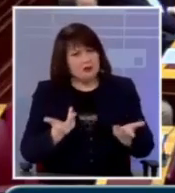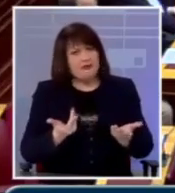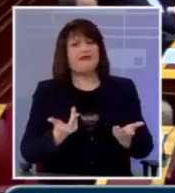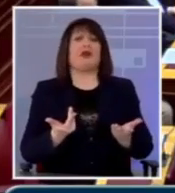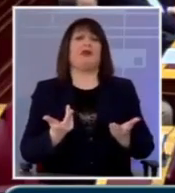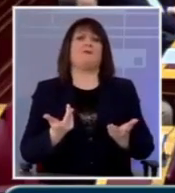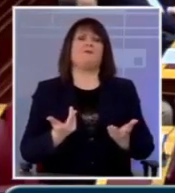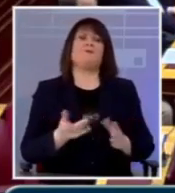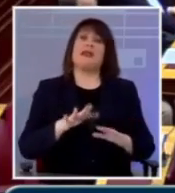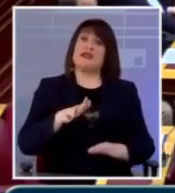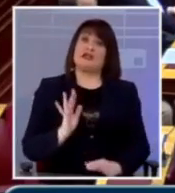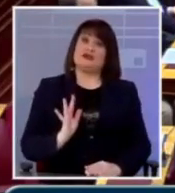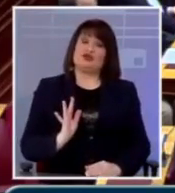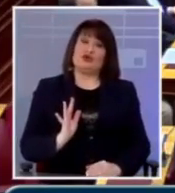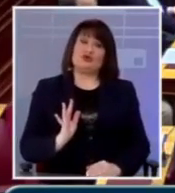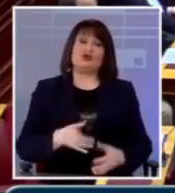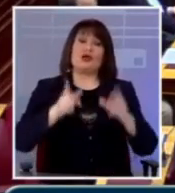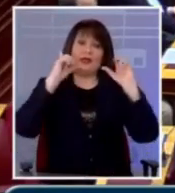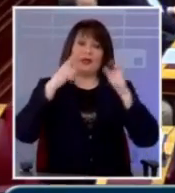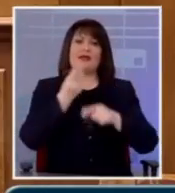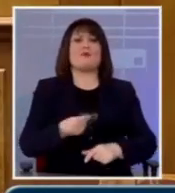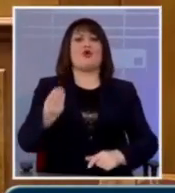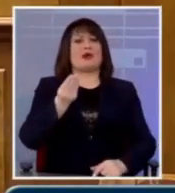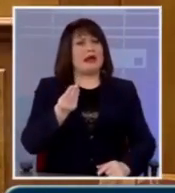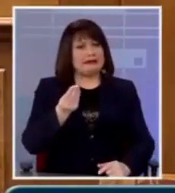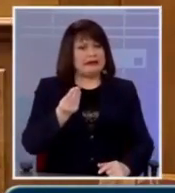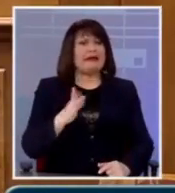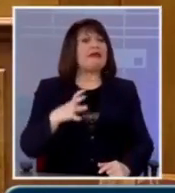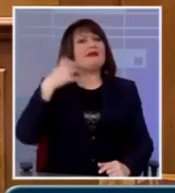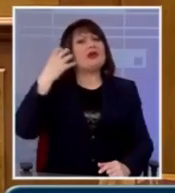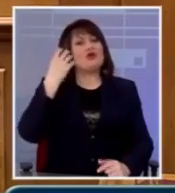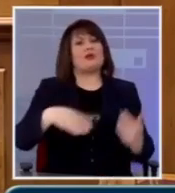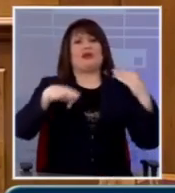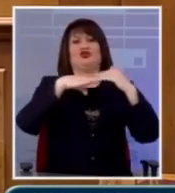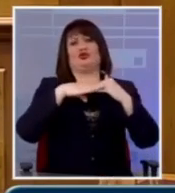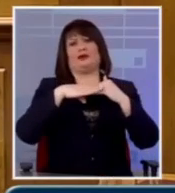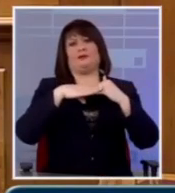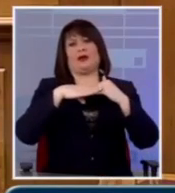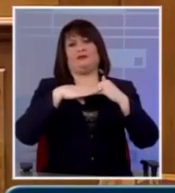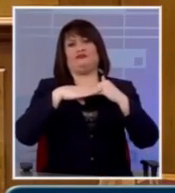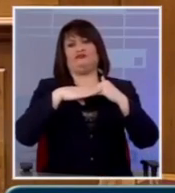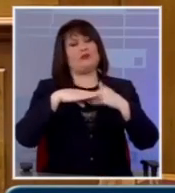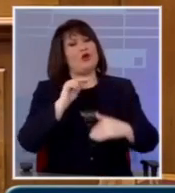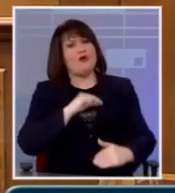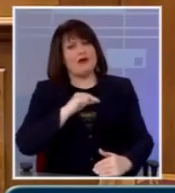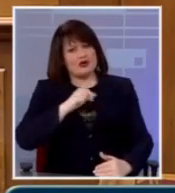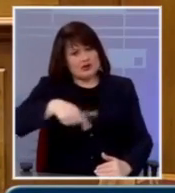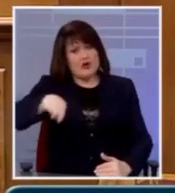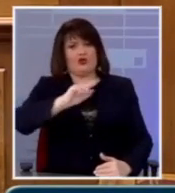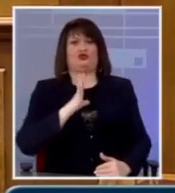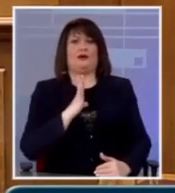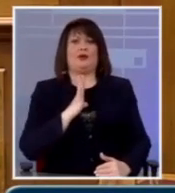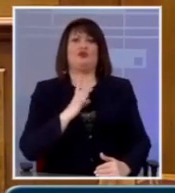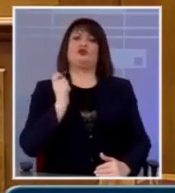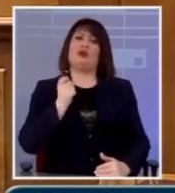και αποτελεί ίσως την πιο δημοκρατική με την έννοια της ισότιμης απολαβής των ωφελημάτων της πολιτική